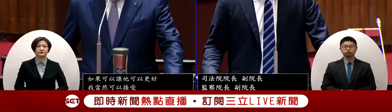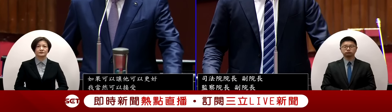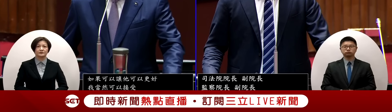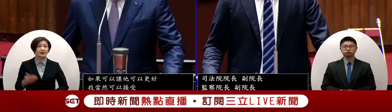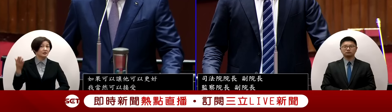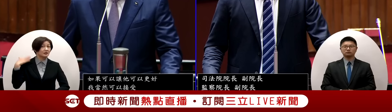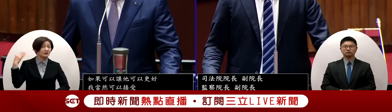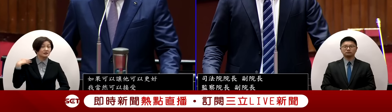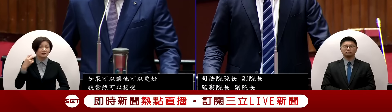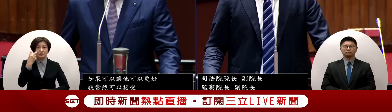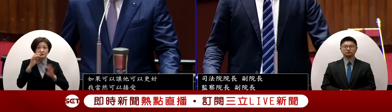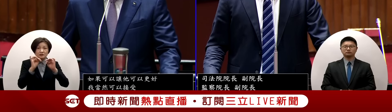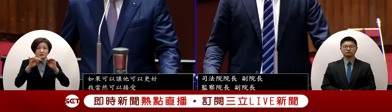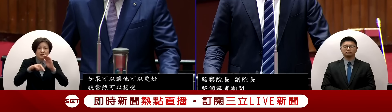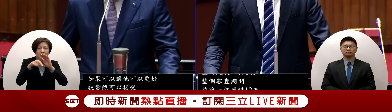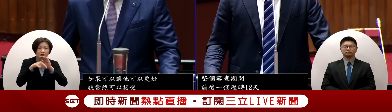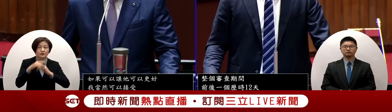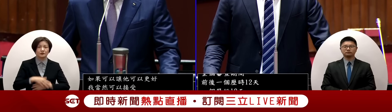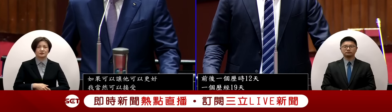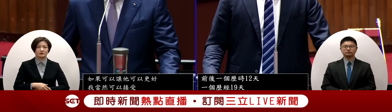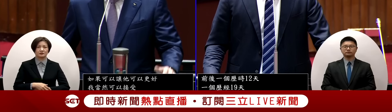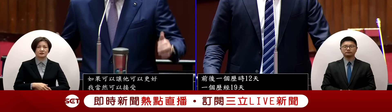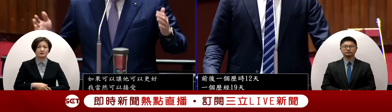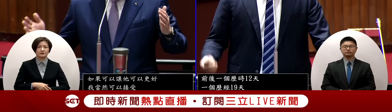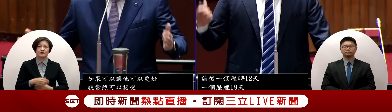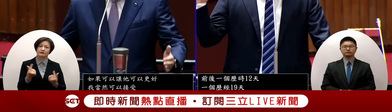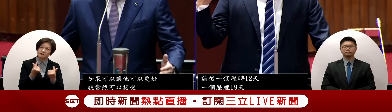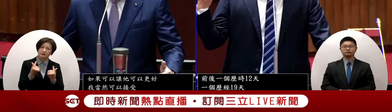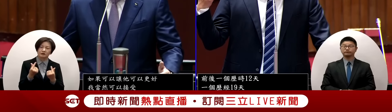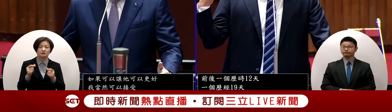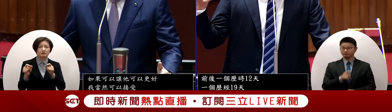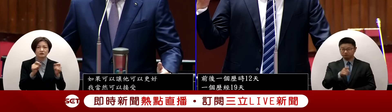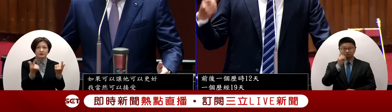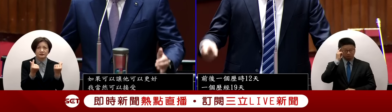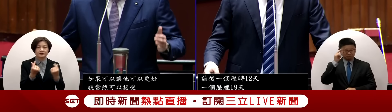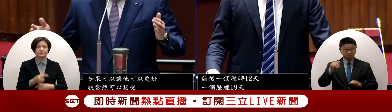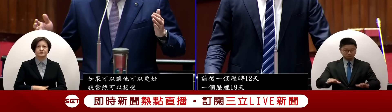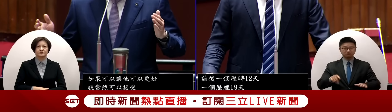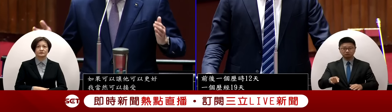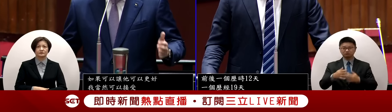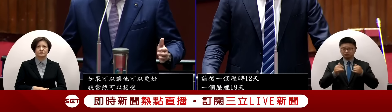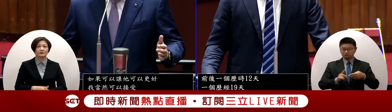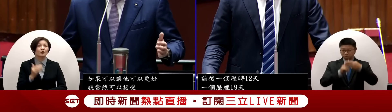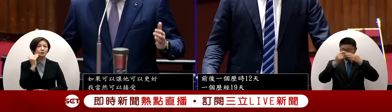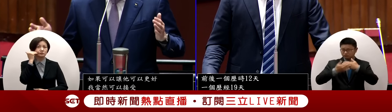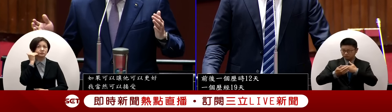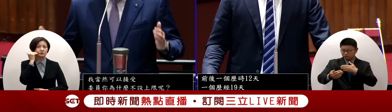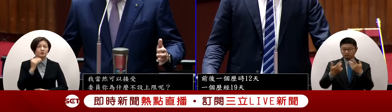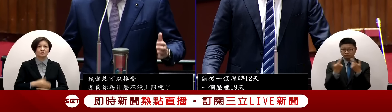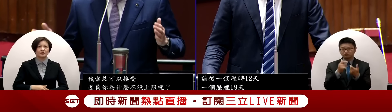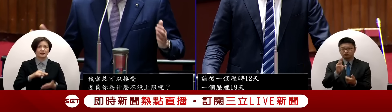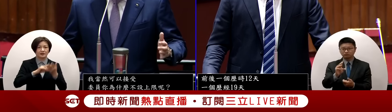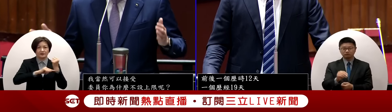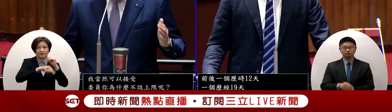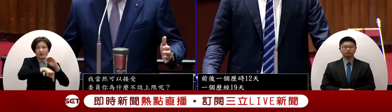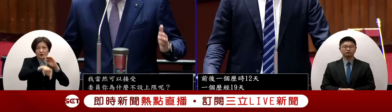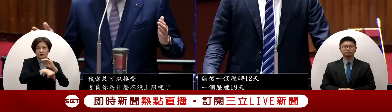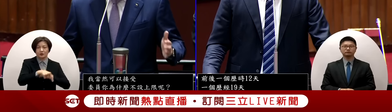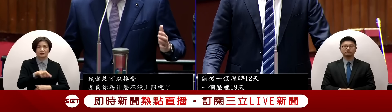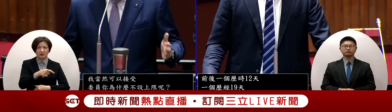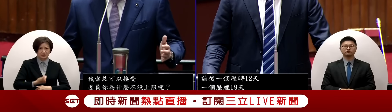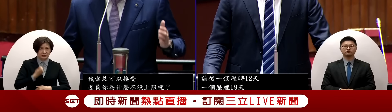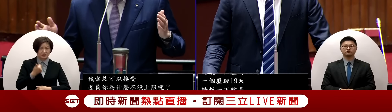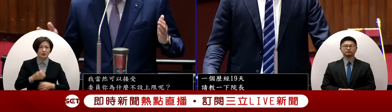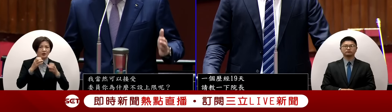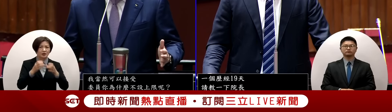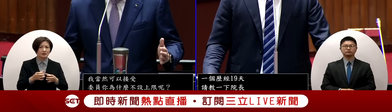当年监察院的委员的行使也是这样子，就 所以你认为符不符合民主程序？ 如果立法院大院真的要设一个